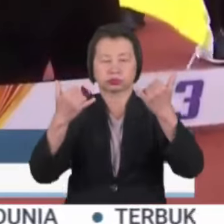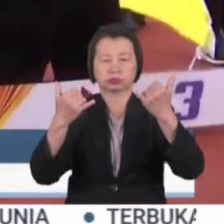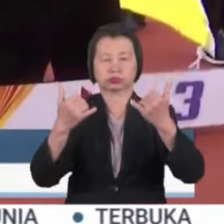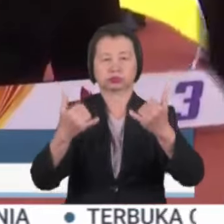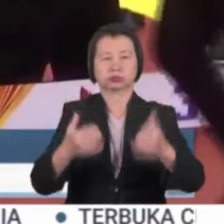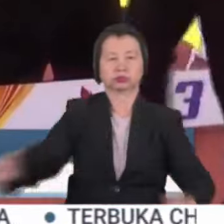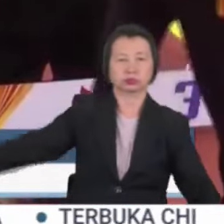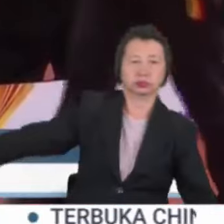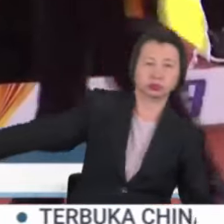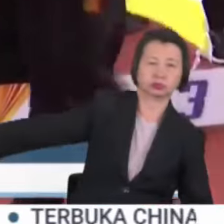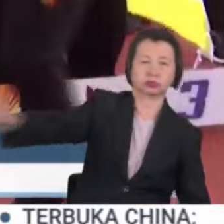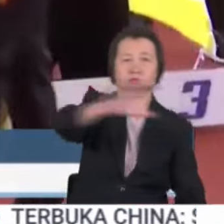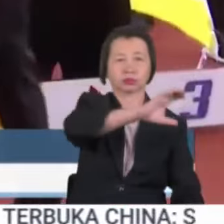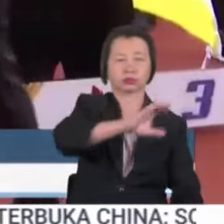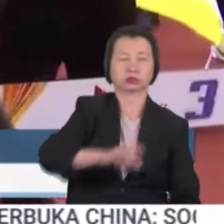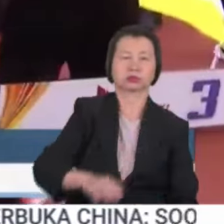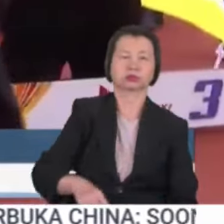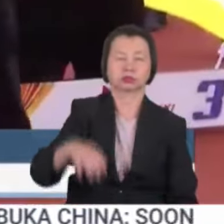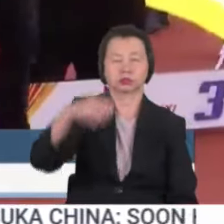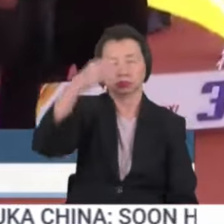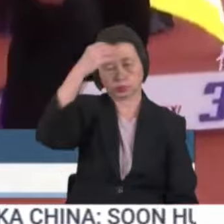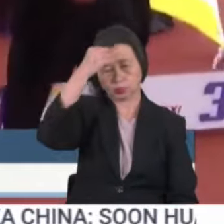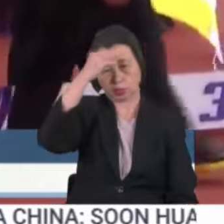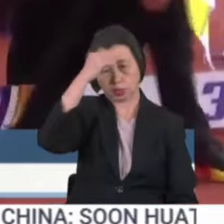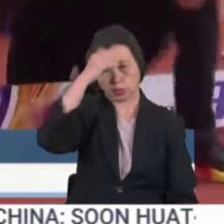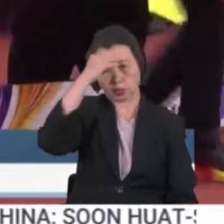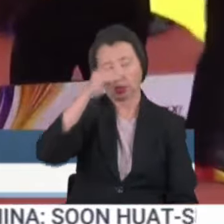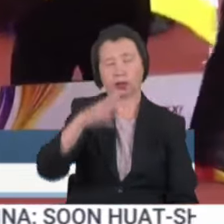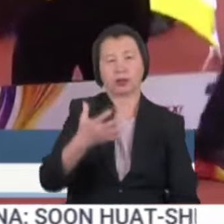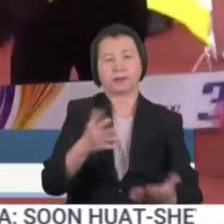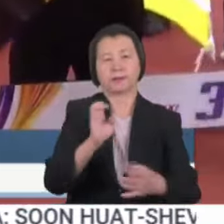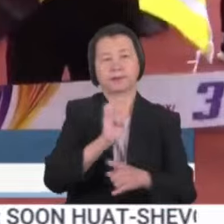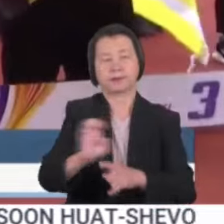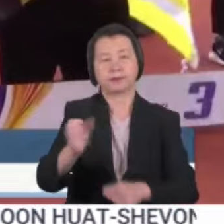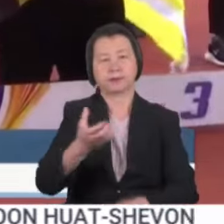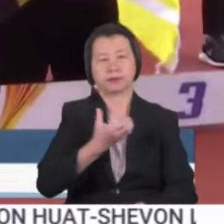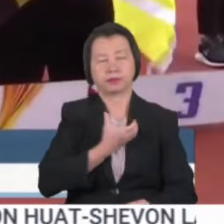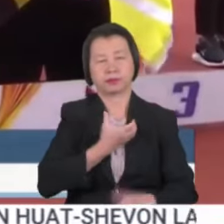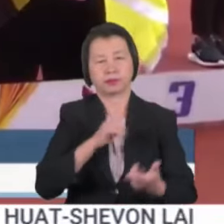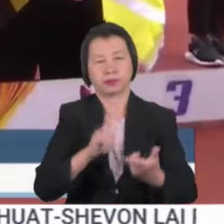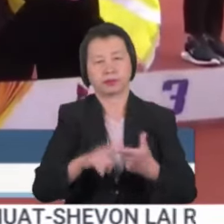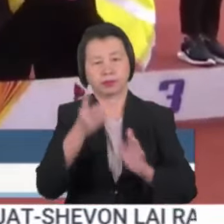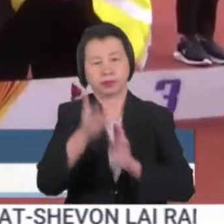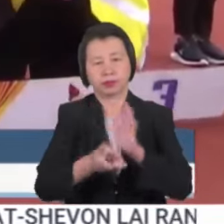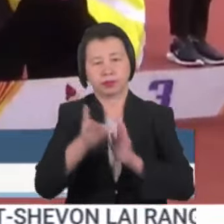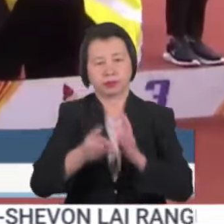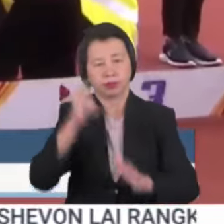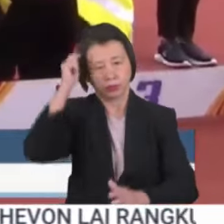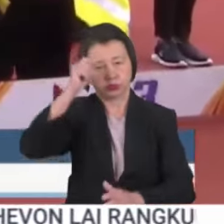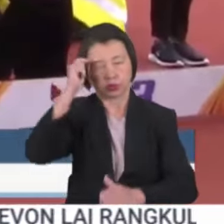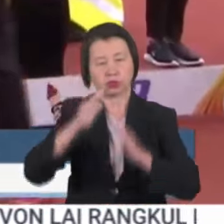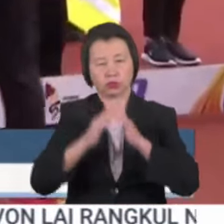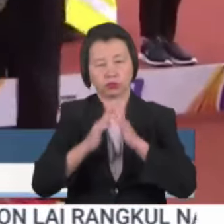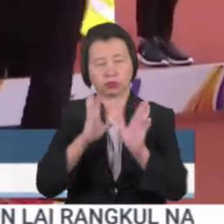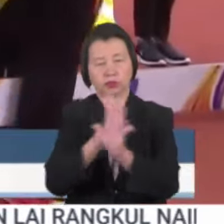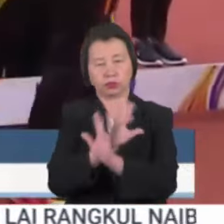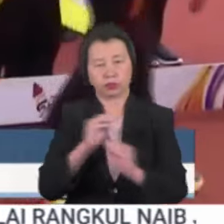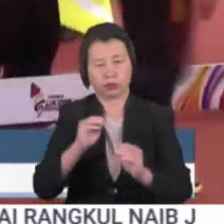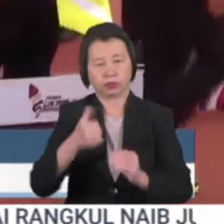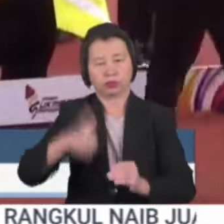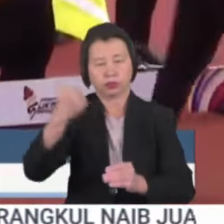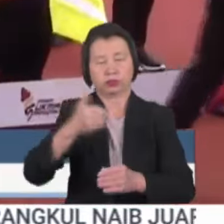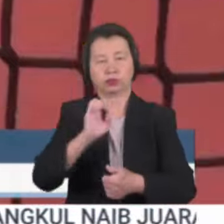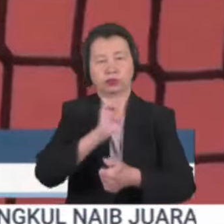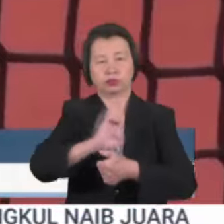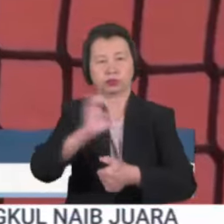acara lempar cakra lelaki F41 emas, perak dan gangsa dibolot atlet para tuan rumah. Richard Bada memenangi